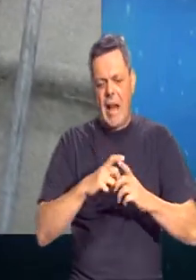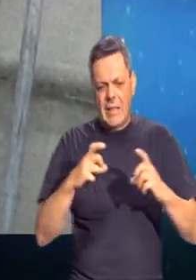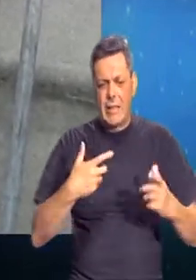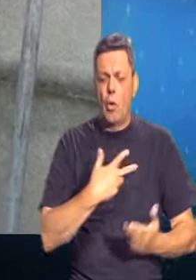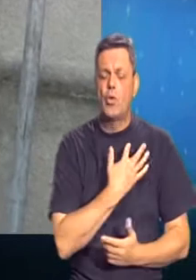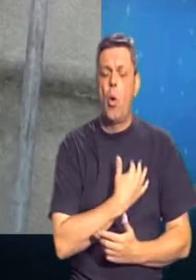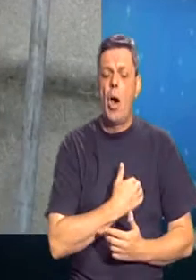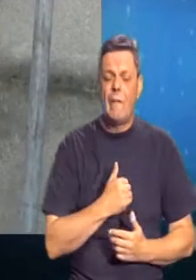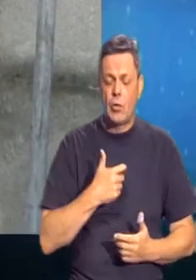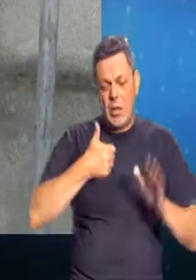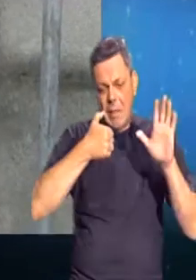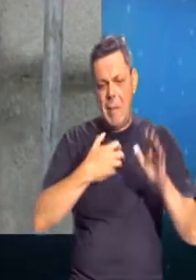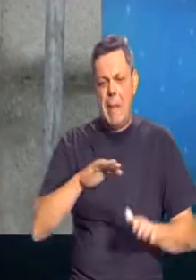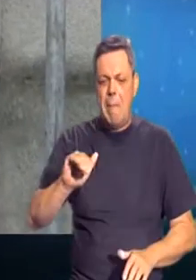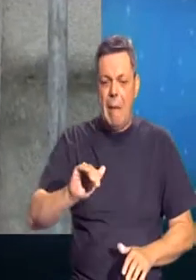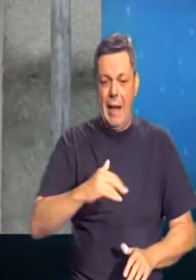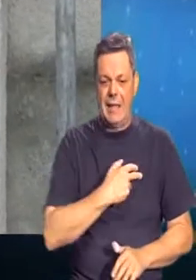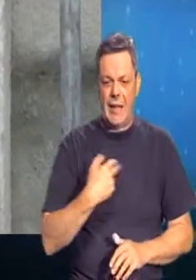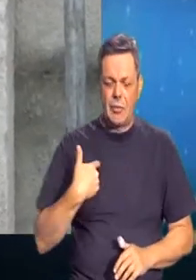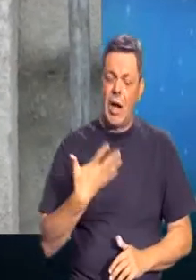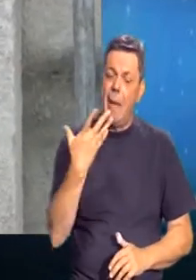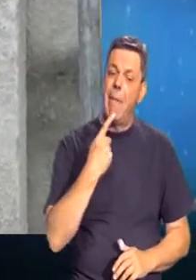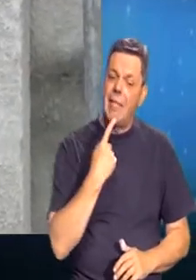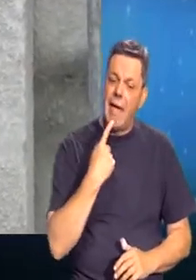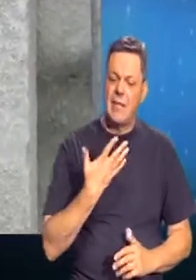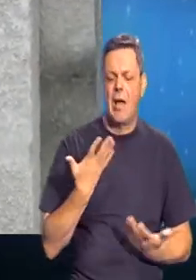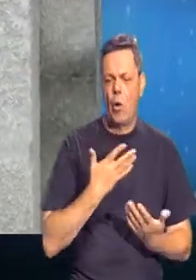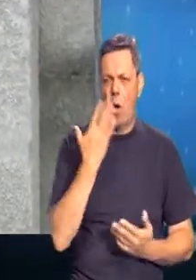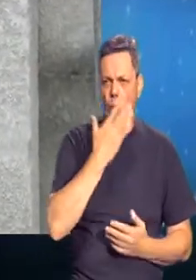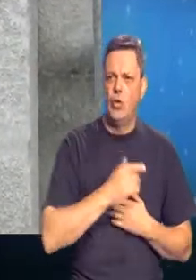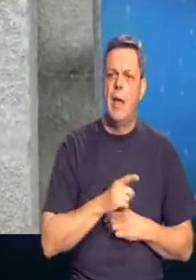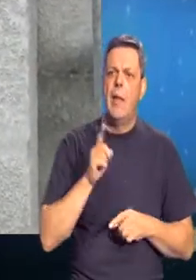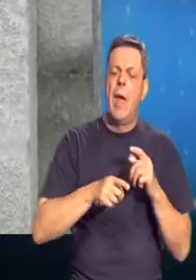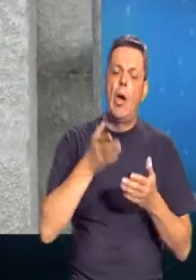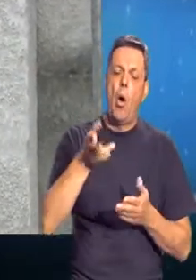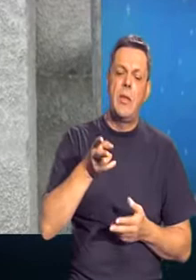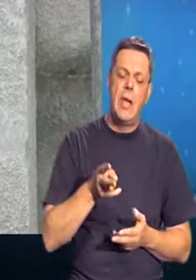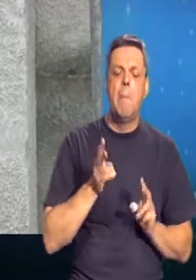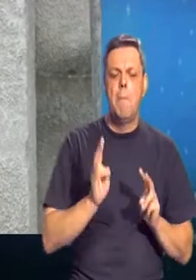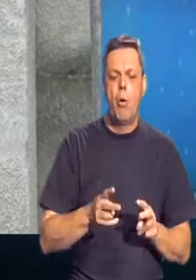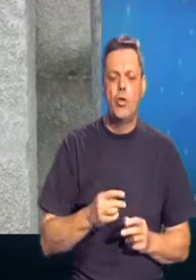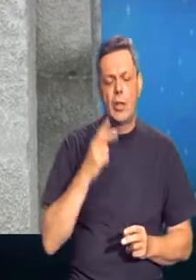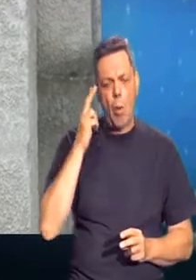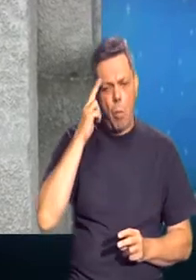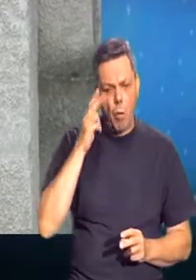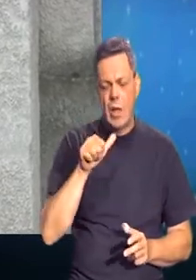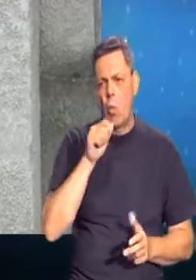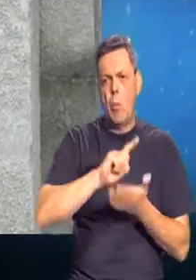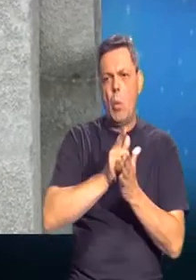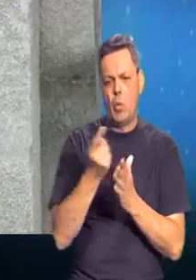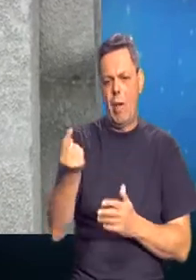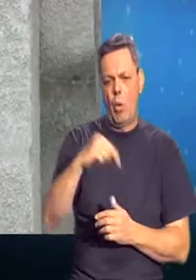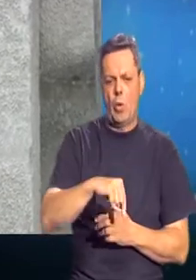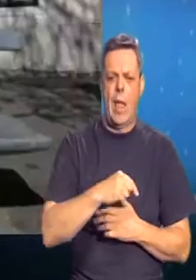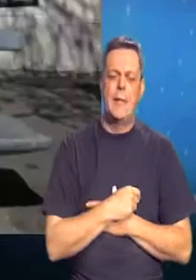Hrvatskoj snimili mali Zagrepčani i to na 5 jezika koje uče. Neke od njih imat ćete priliku upoznati u minutama